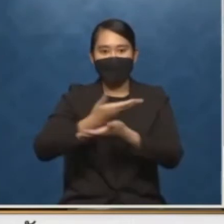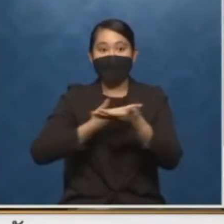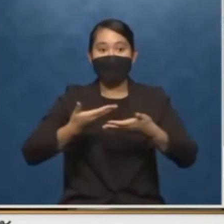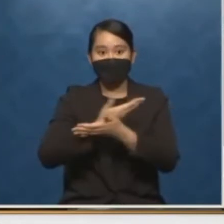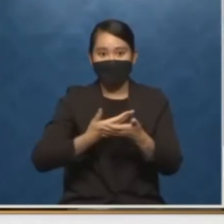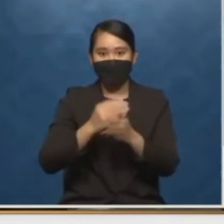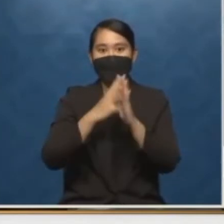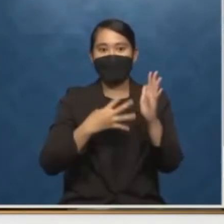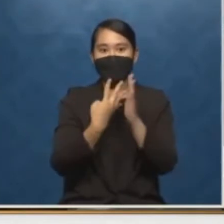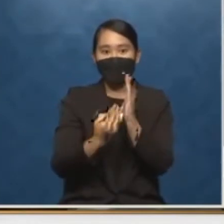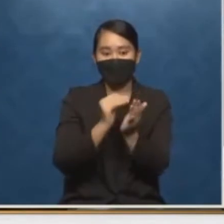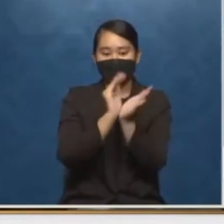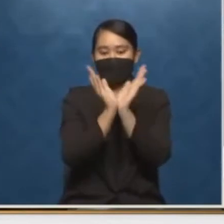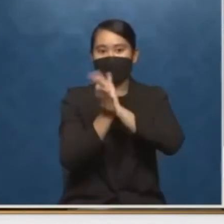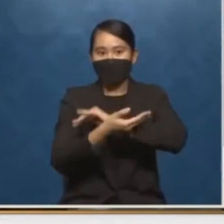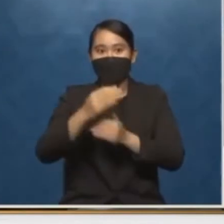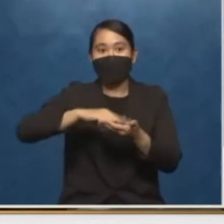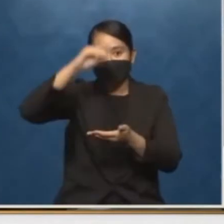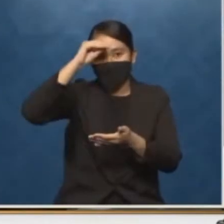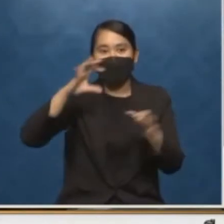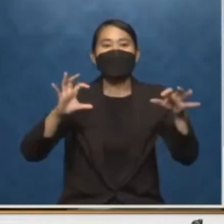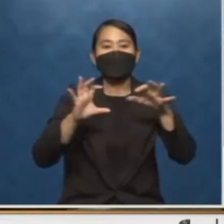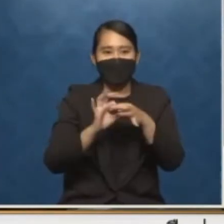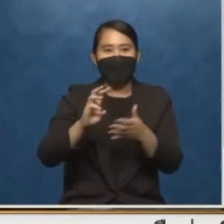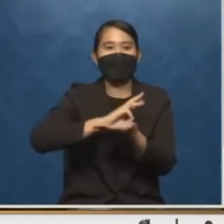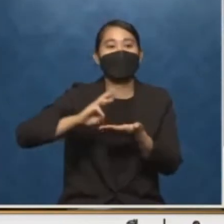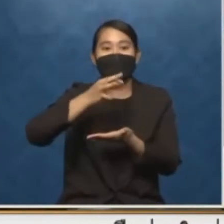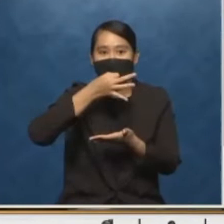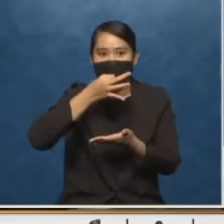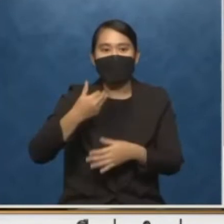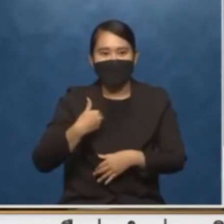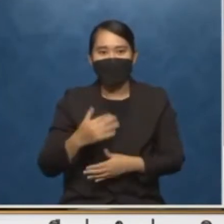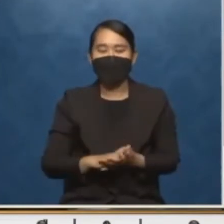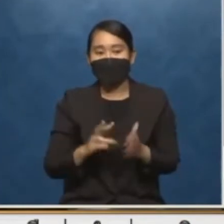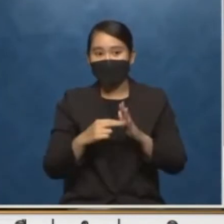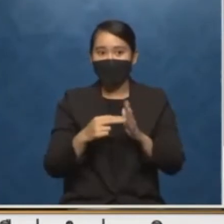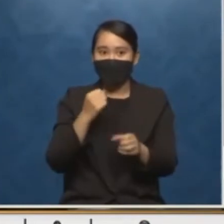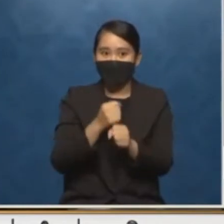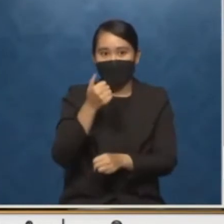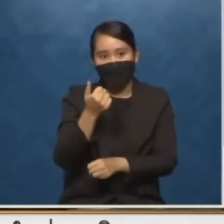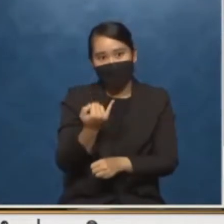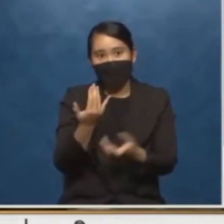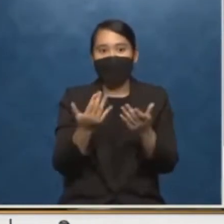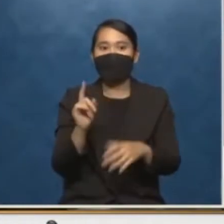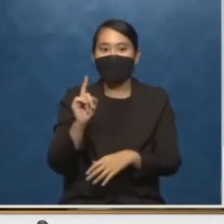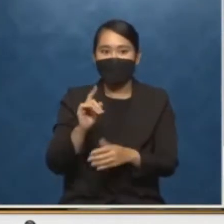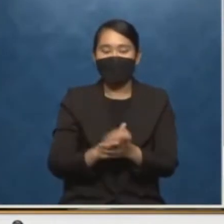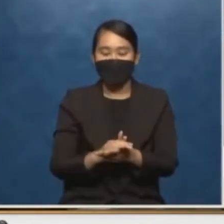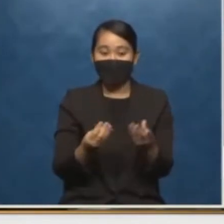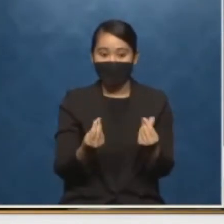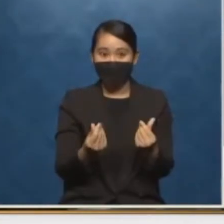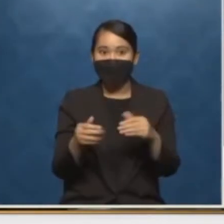ปมึงเป็นโอกาสดีซึ่งจะเกี่ยวข้องกับวิทยาลัยเทคนิคหรือว่ามันเป็นไปได้ขนาดไหนสถานที่พร้อมถ้